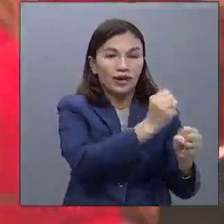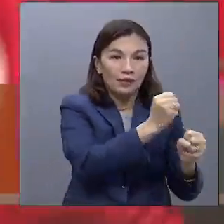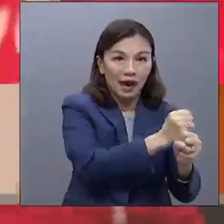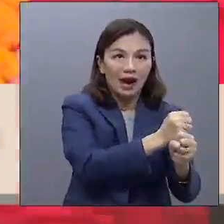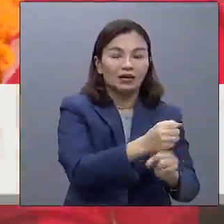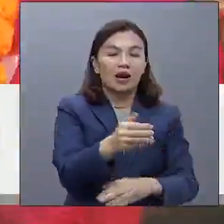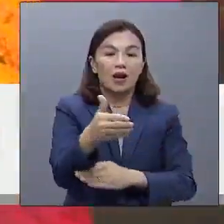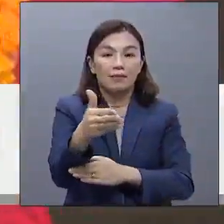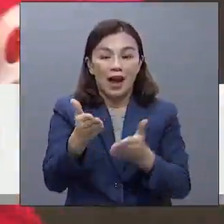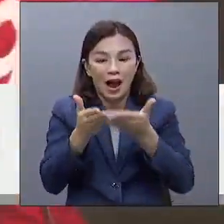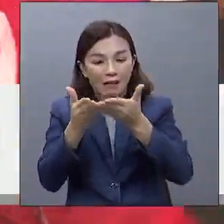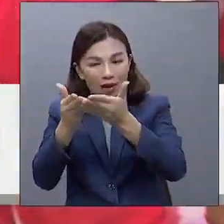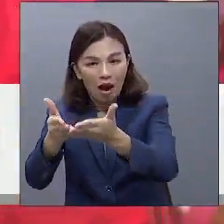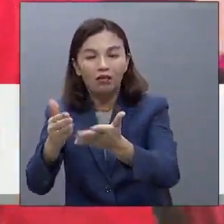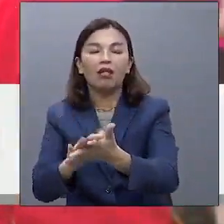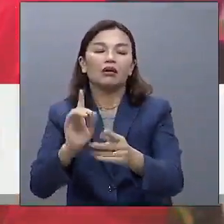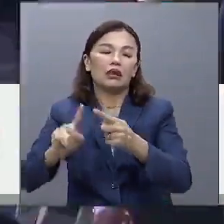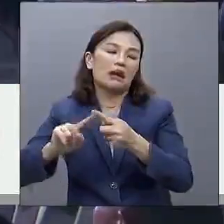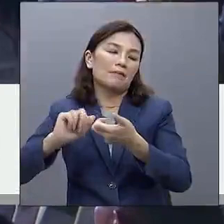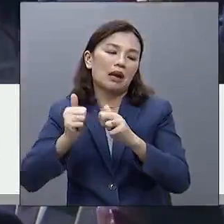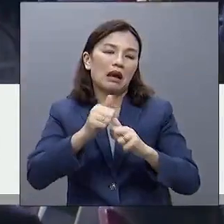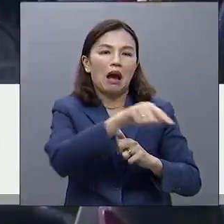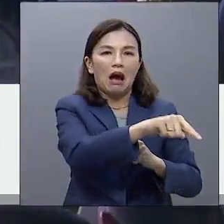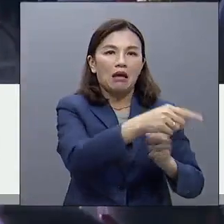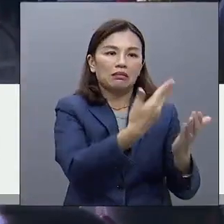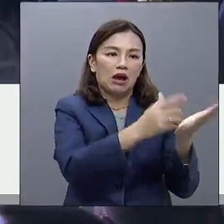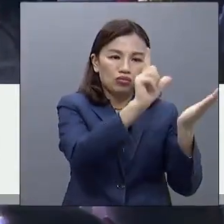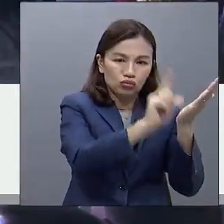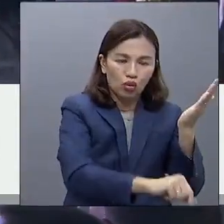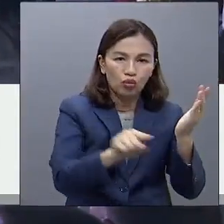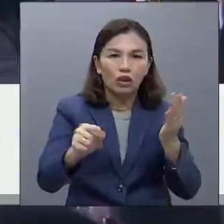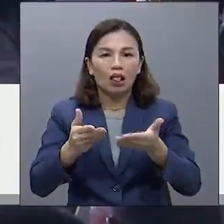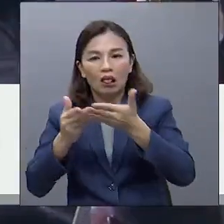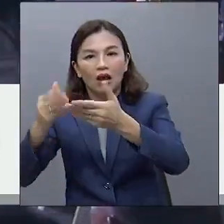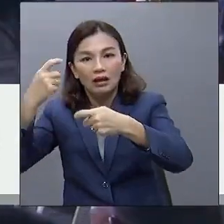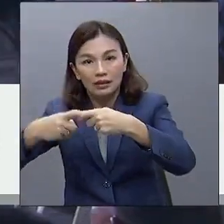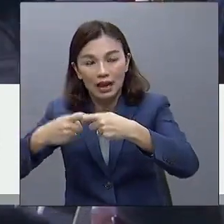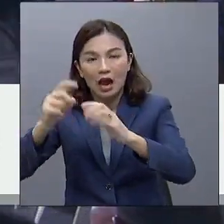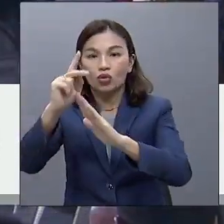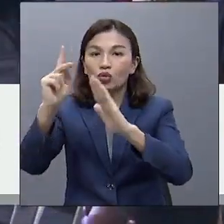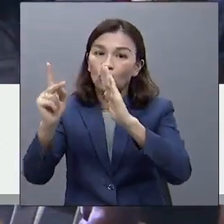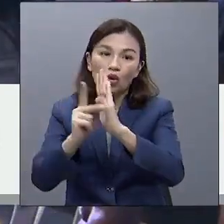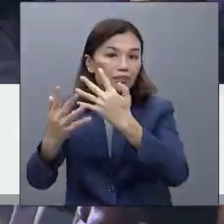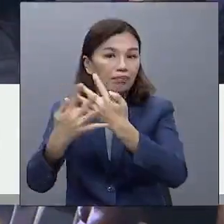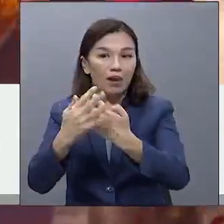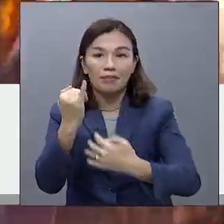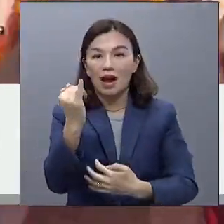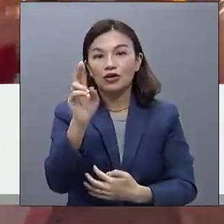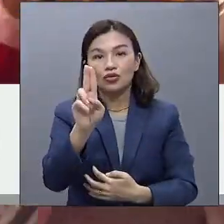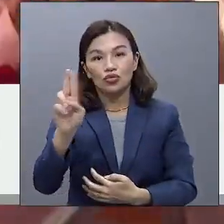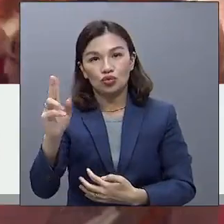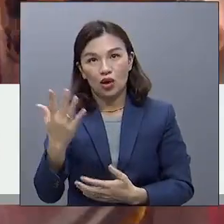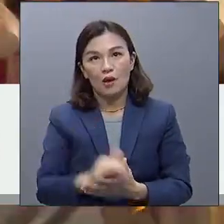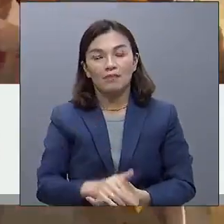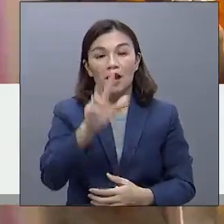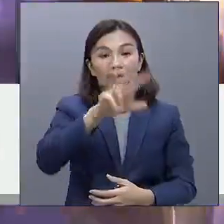ขาก็มีปัญหาเรื่องของราคาตกต่ำชาวประมงก็บอกทำอาชีพไม่ได้เพราะติดกฎเหล็ก IUU นะคะดังนั้นเพื่อไทยจึง